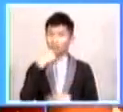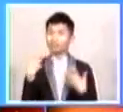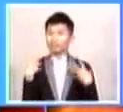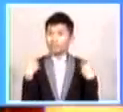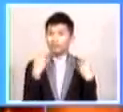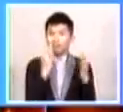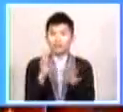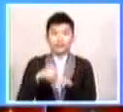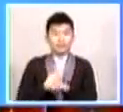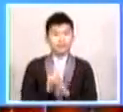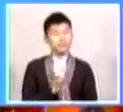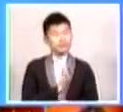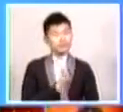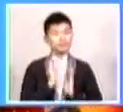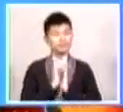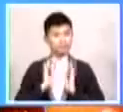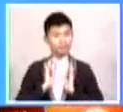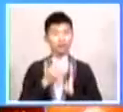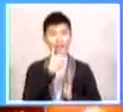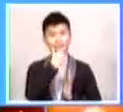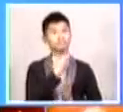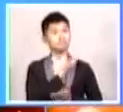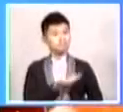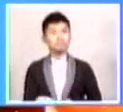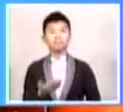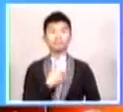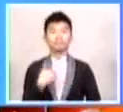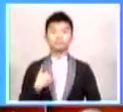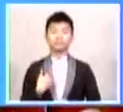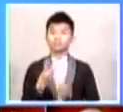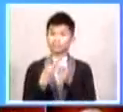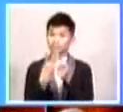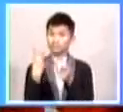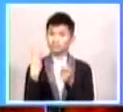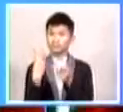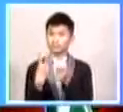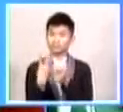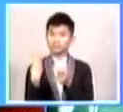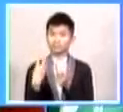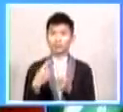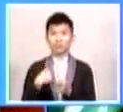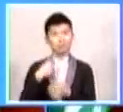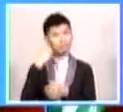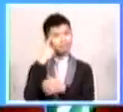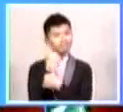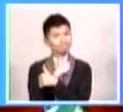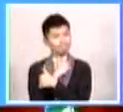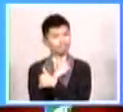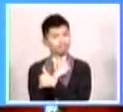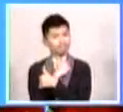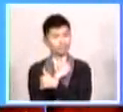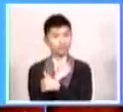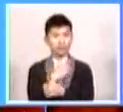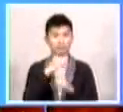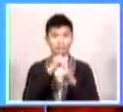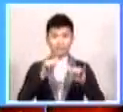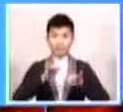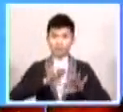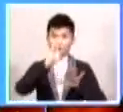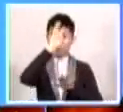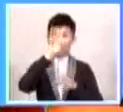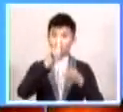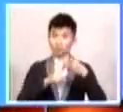存有理性，有慈悲心。三年前，当我考虑要不要竞选民进党